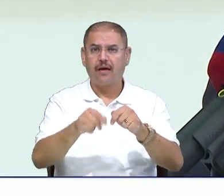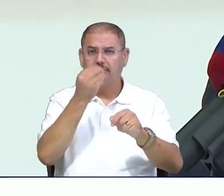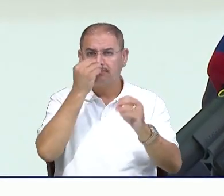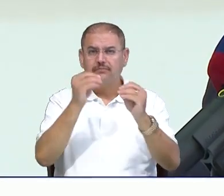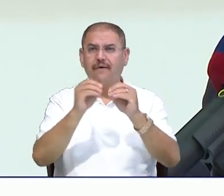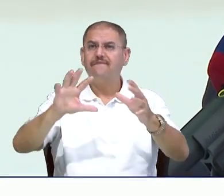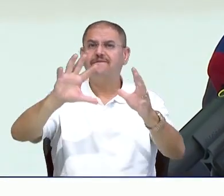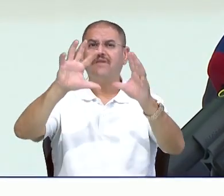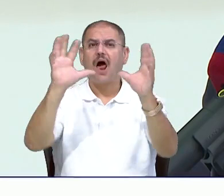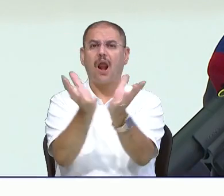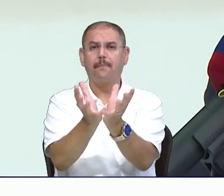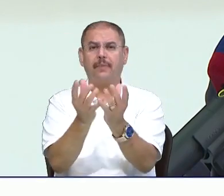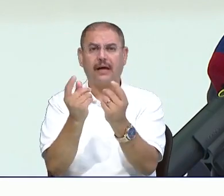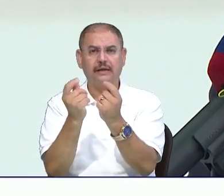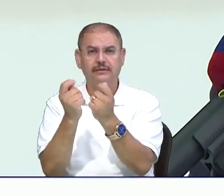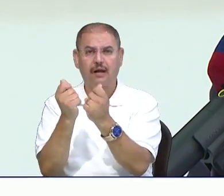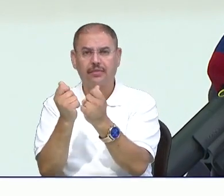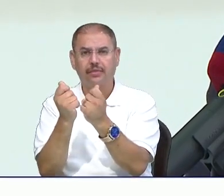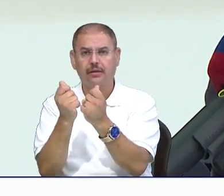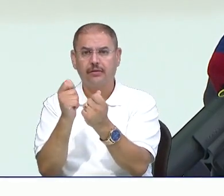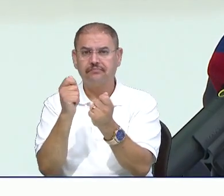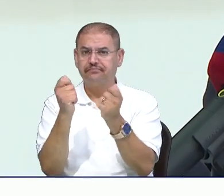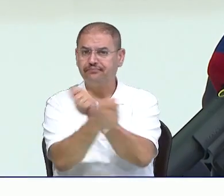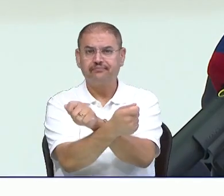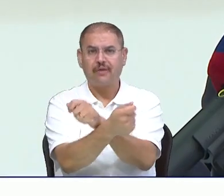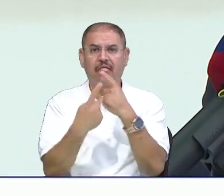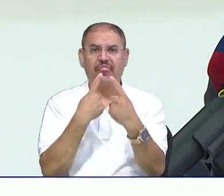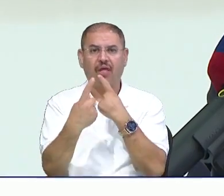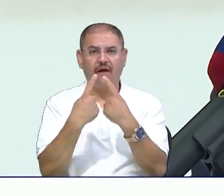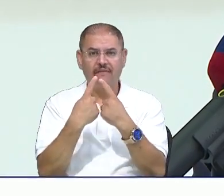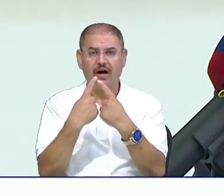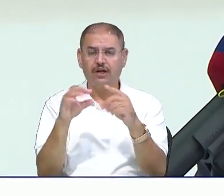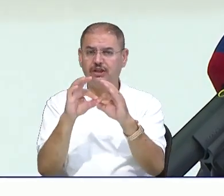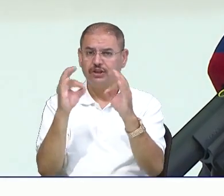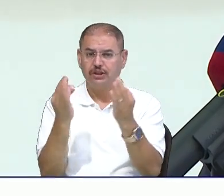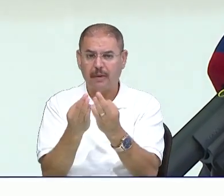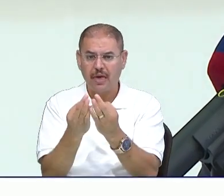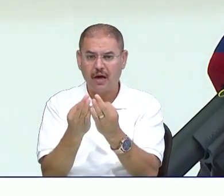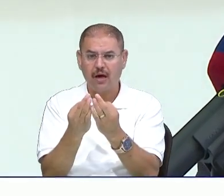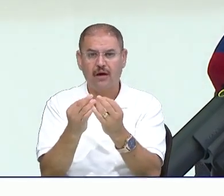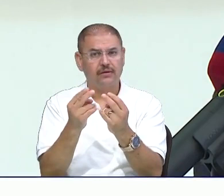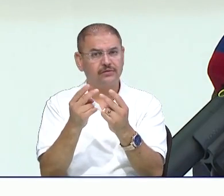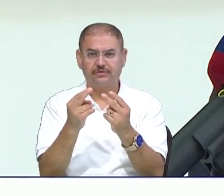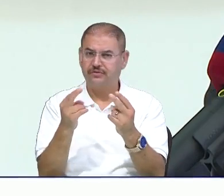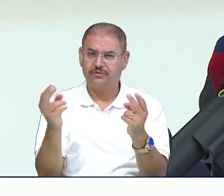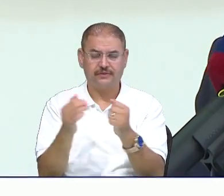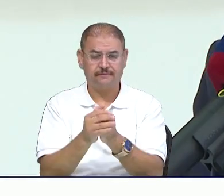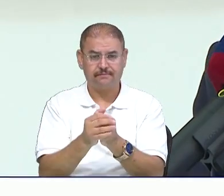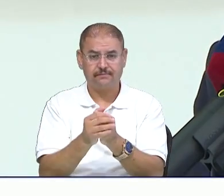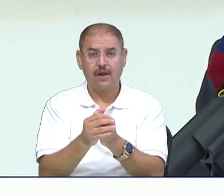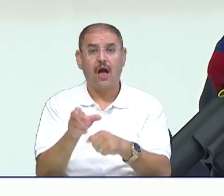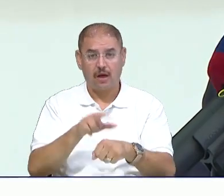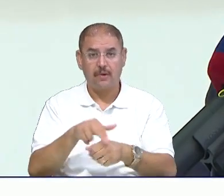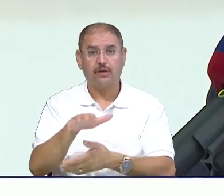العالم، سواء الاقتصادية أو الاجتماعية أو الثقافية أو الثورات التقنية أو